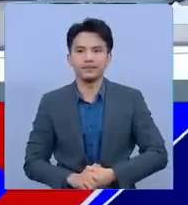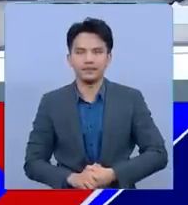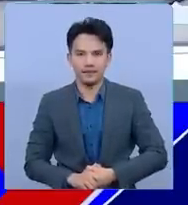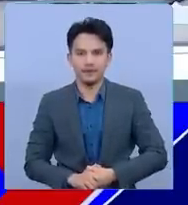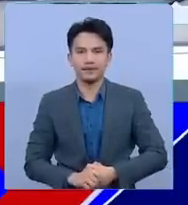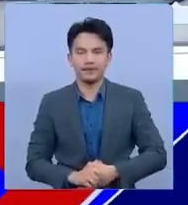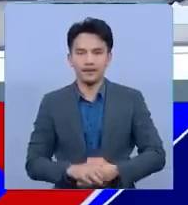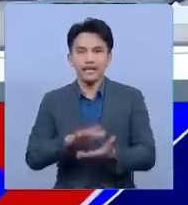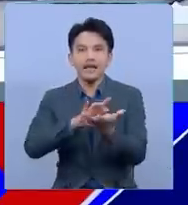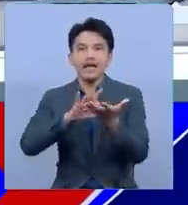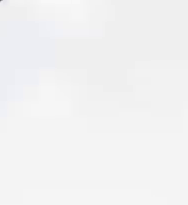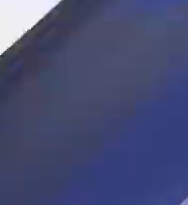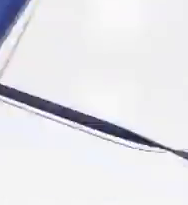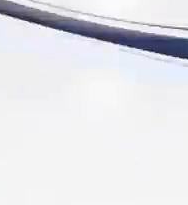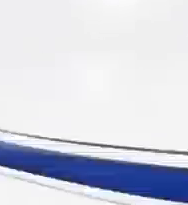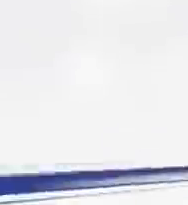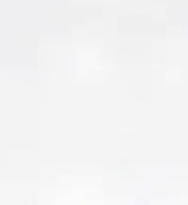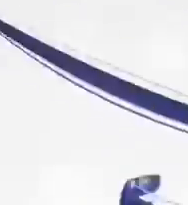และบริษัทดีคอเจนจำกัดครับ